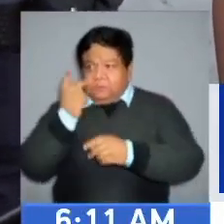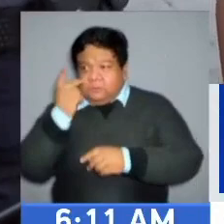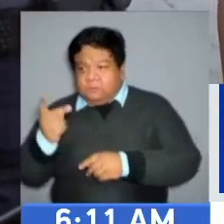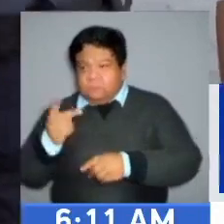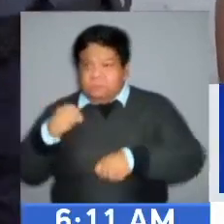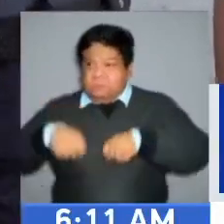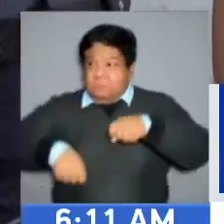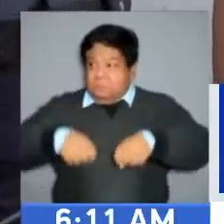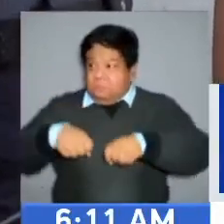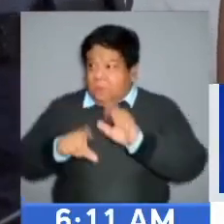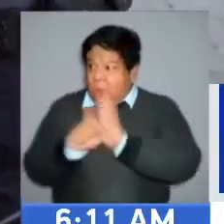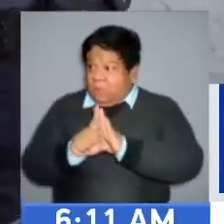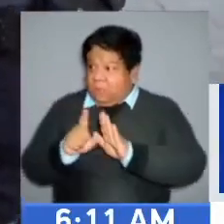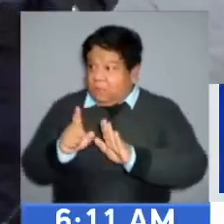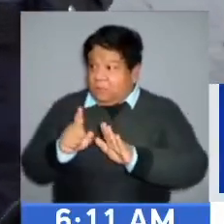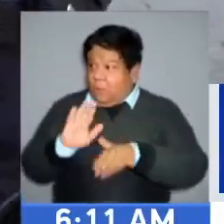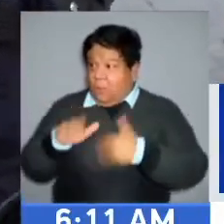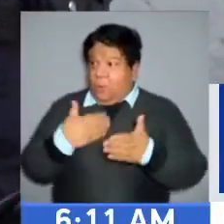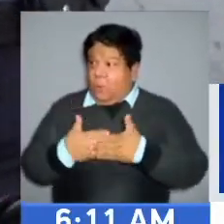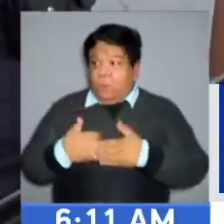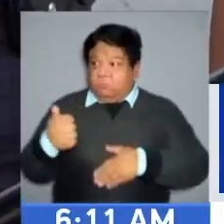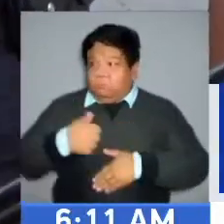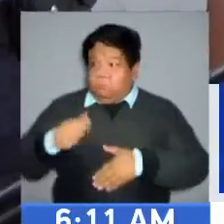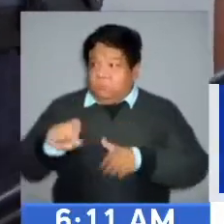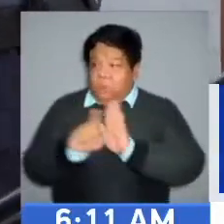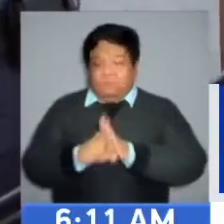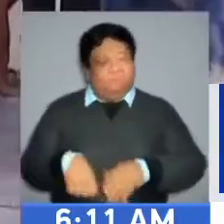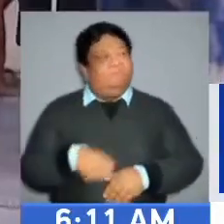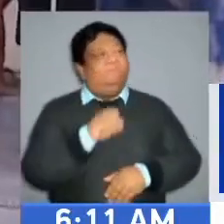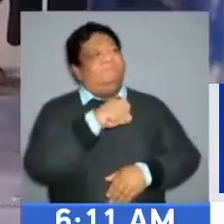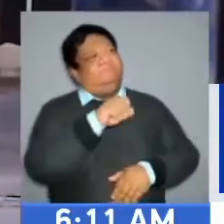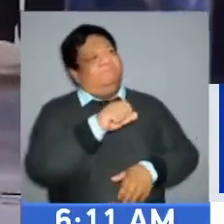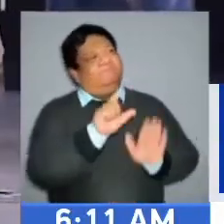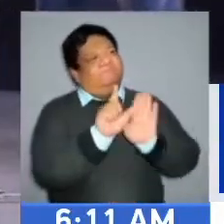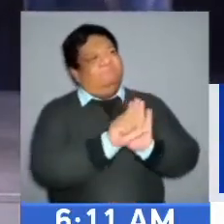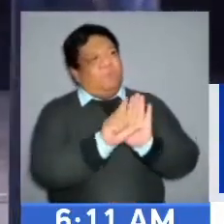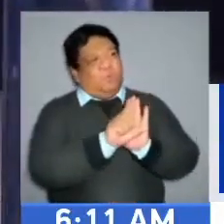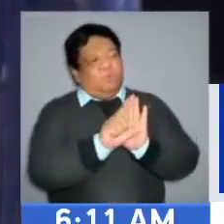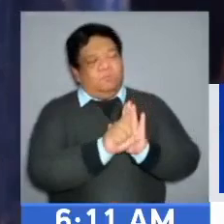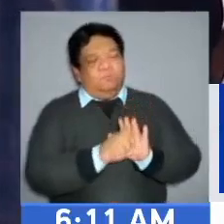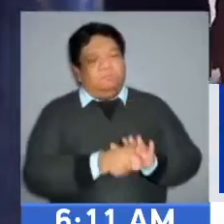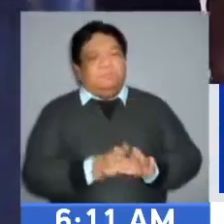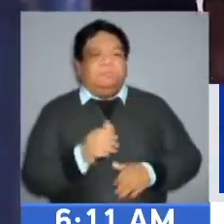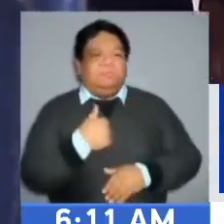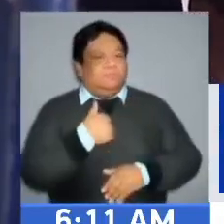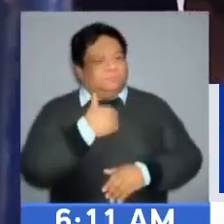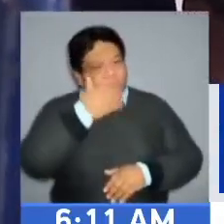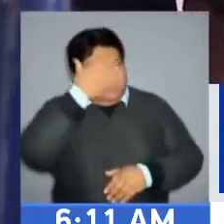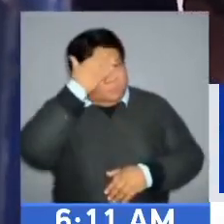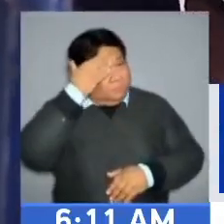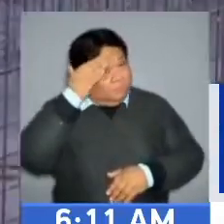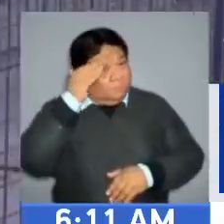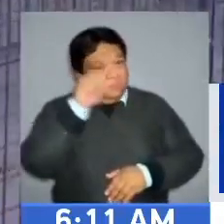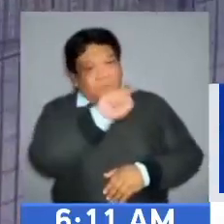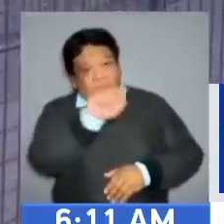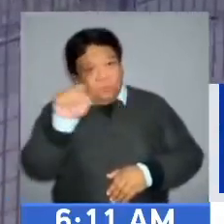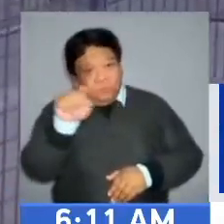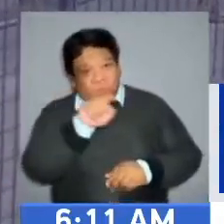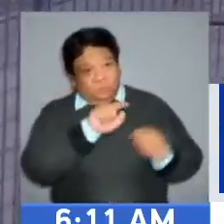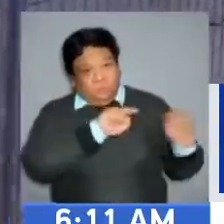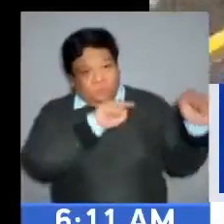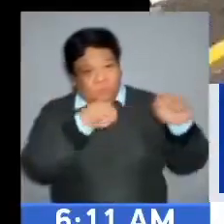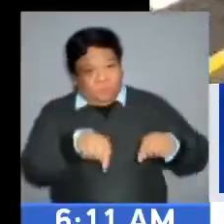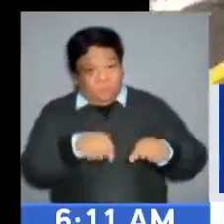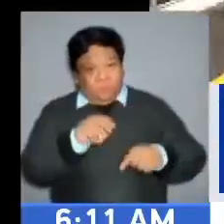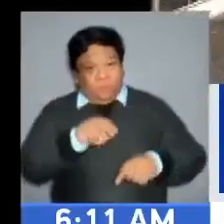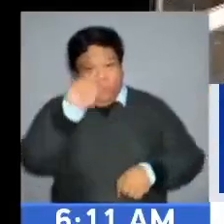lahat ng uri na sasakyan. Bawal na po lahat. Humingi na rin po ako ng panawagan sa mga dadala po sa Manila North Cemetery. Kung maaari lang po, huwag